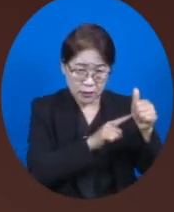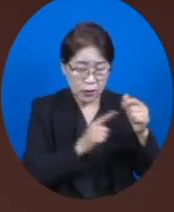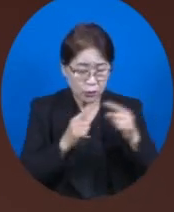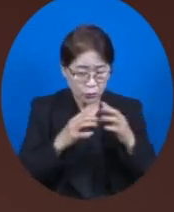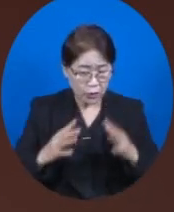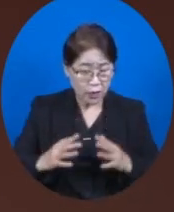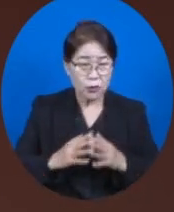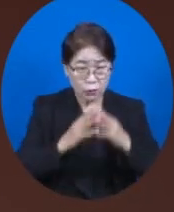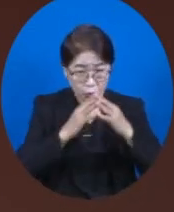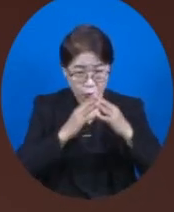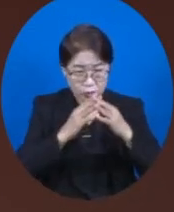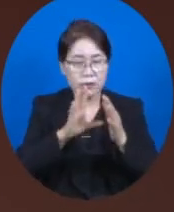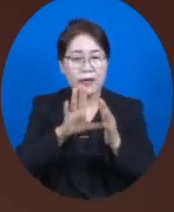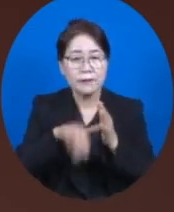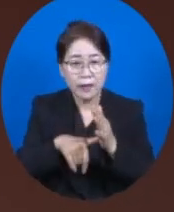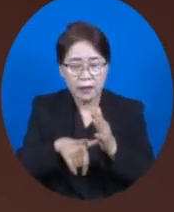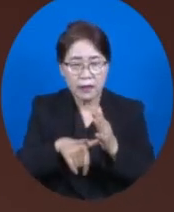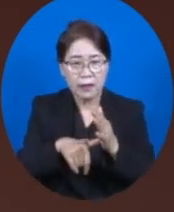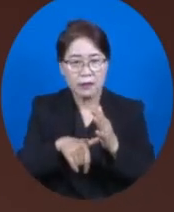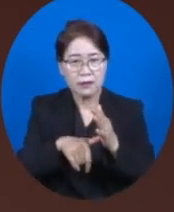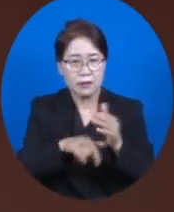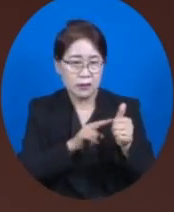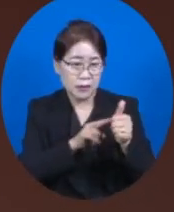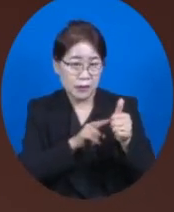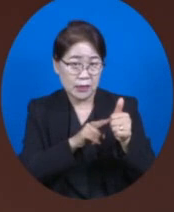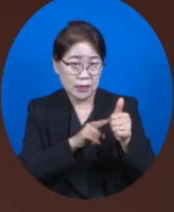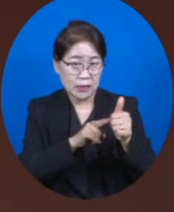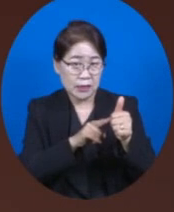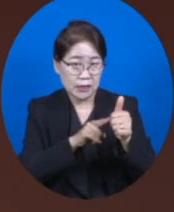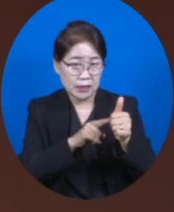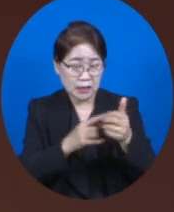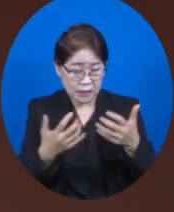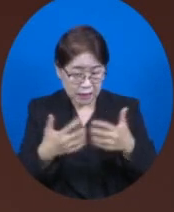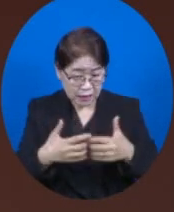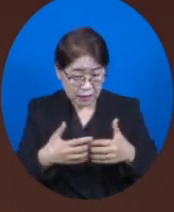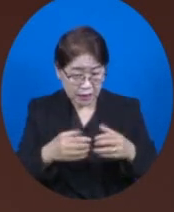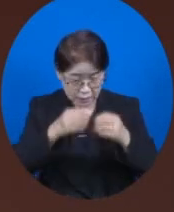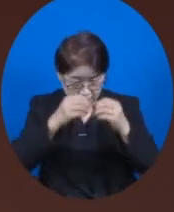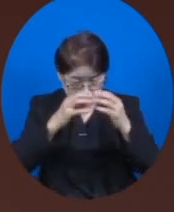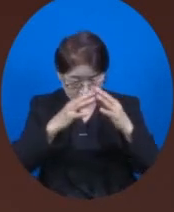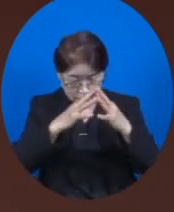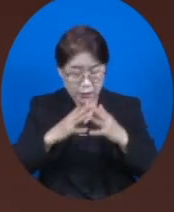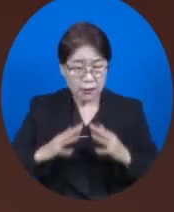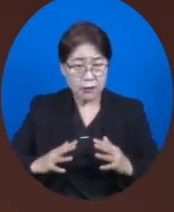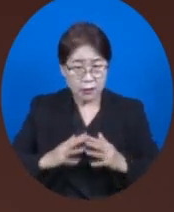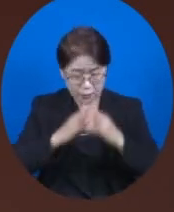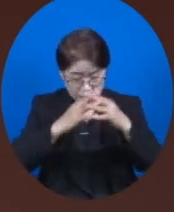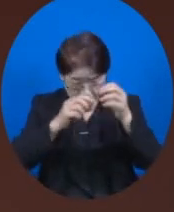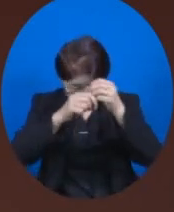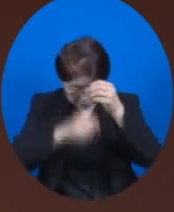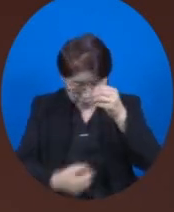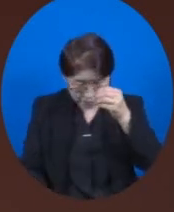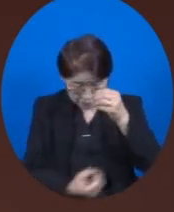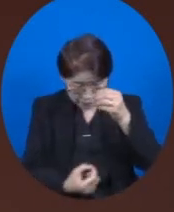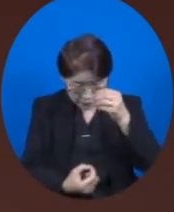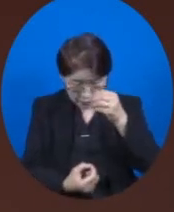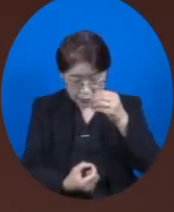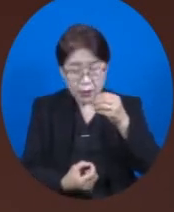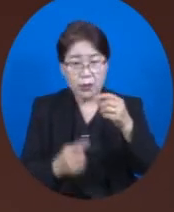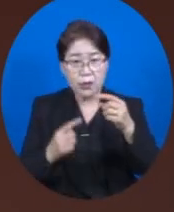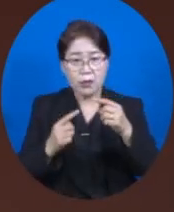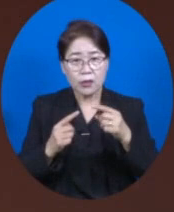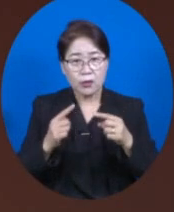건축을 성전을 건축할 때에 그 손에 달인줄이 있음을 보고 성전의 공사를 감독하는 그 모습을 보면서